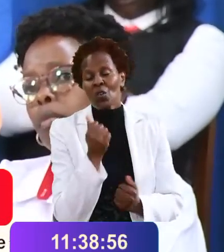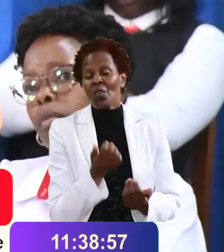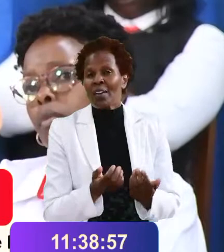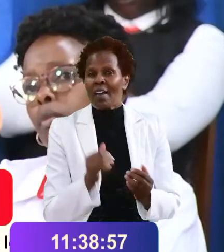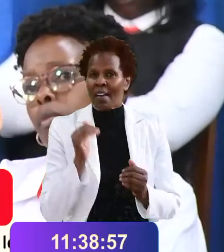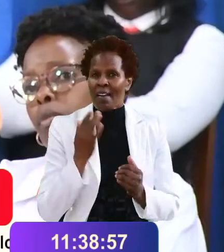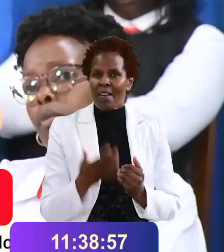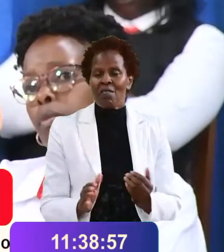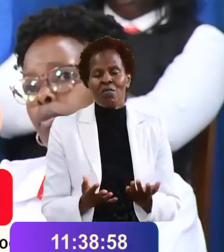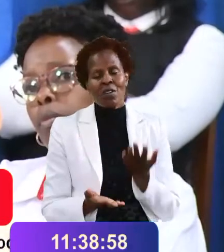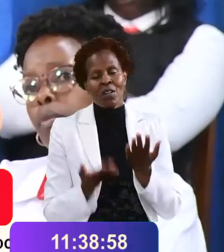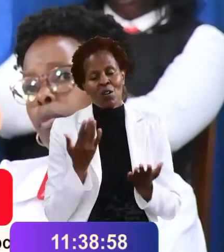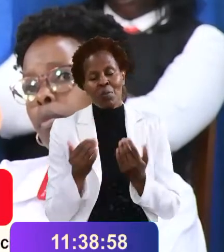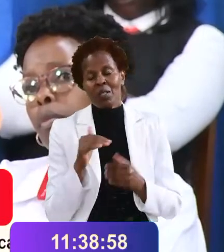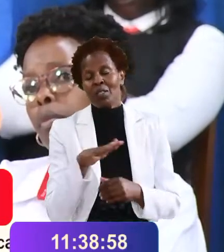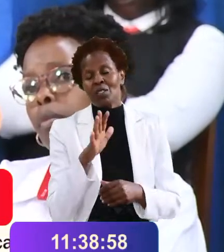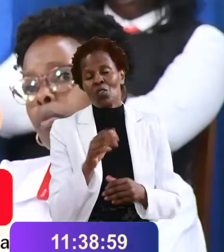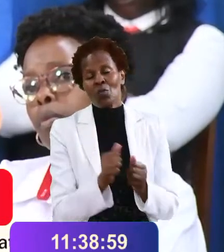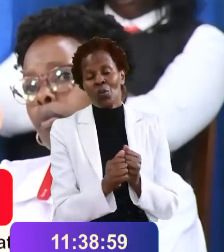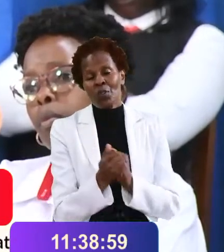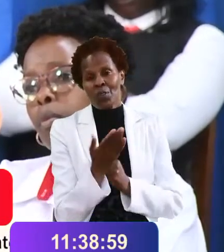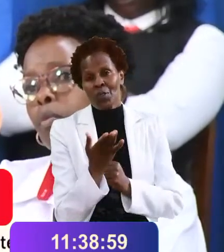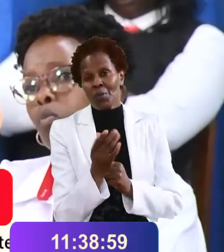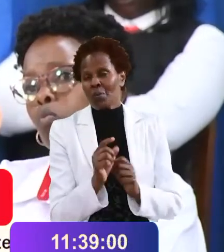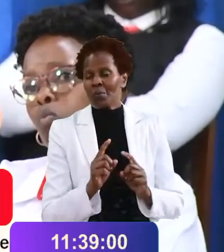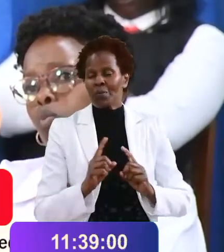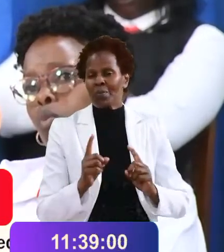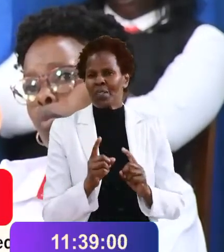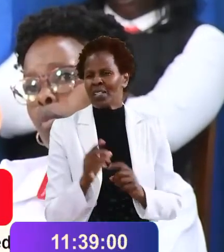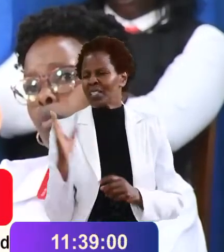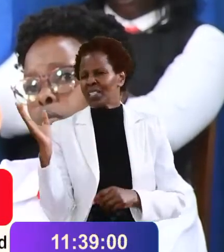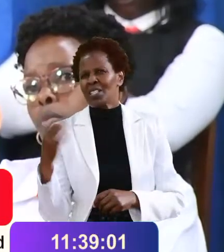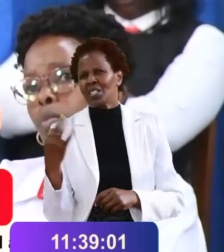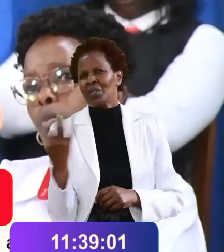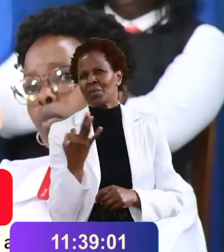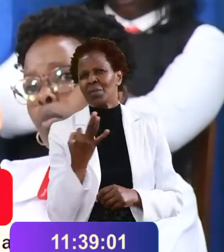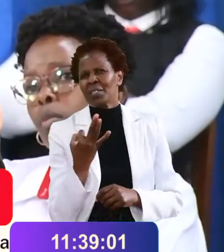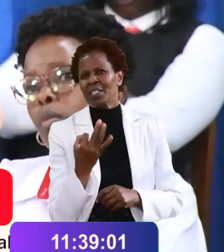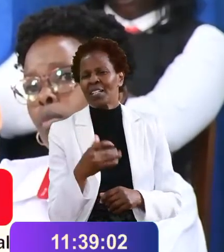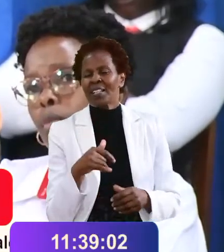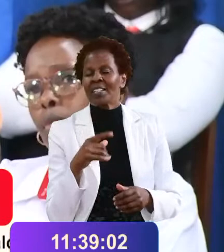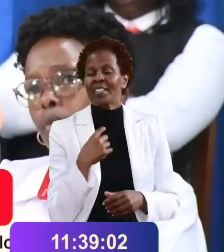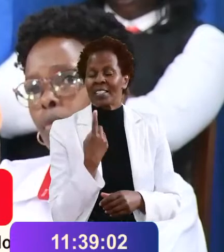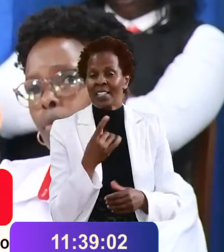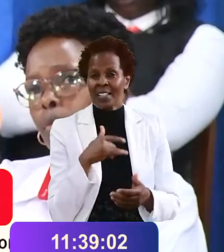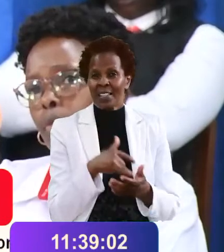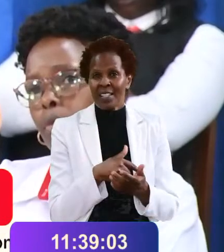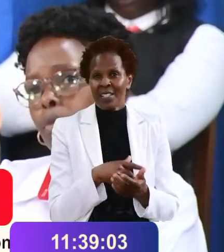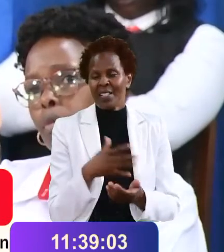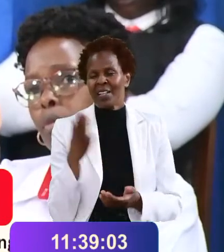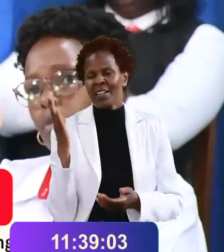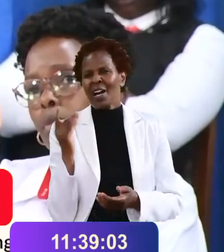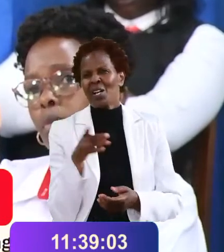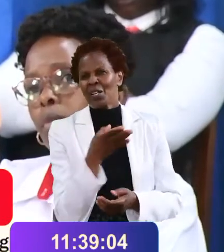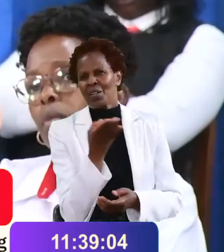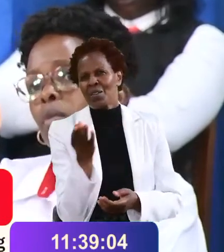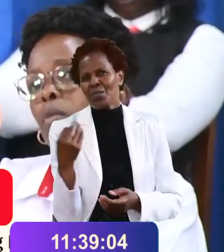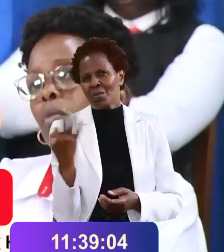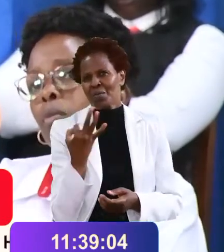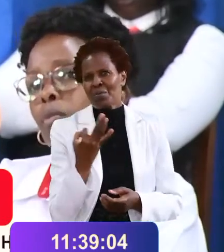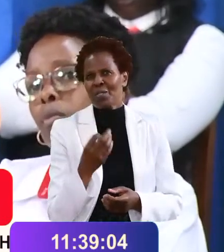wengine. Usione mtu kama mimi ako hapa mbele anahubiria watu, useme mimi siwezi kuhubiri, sijui